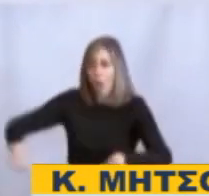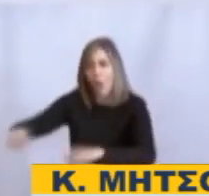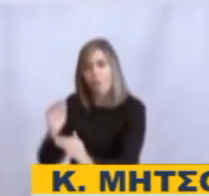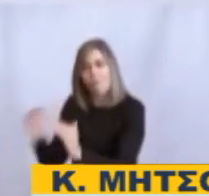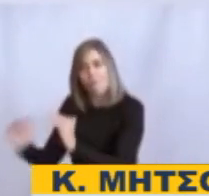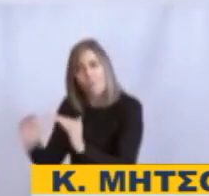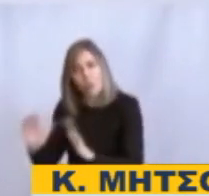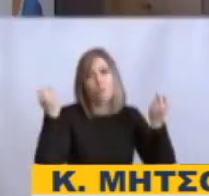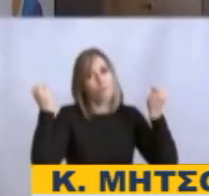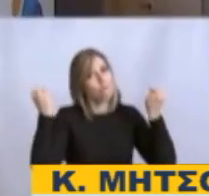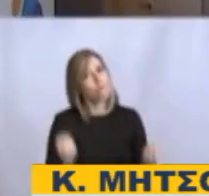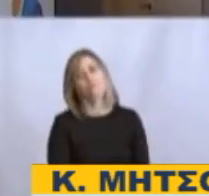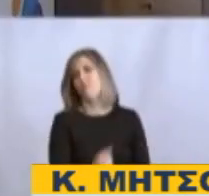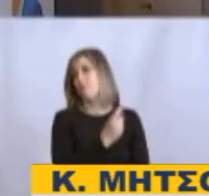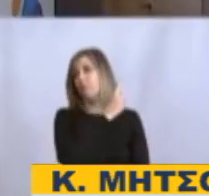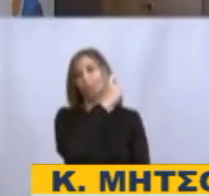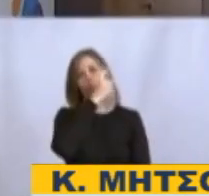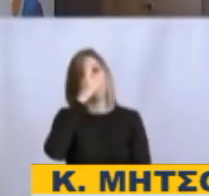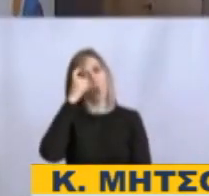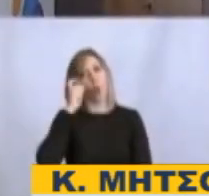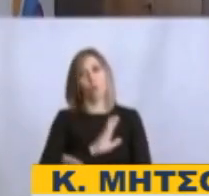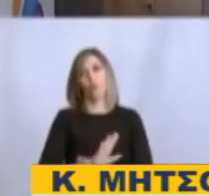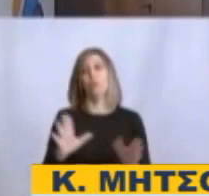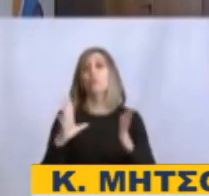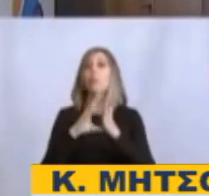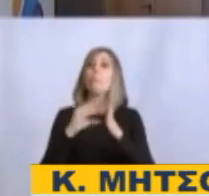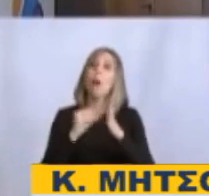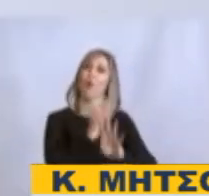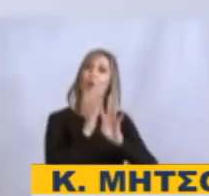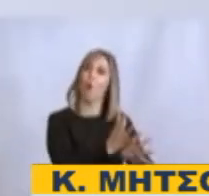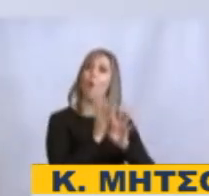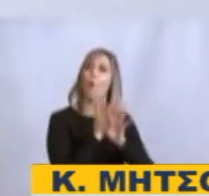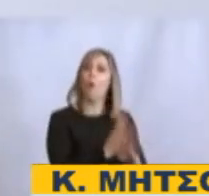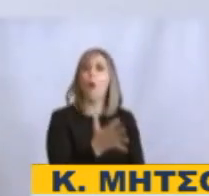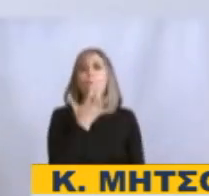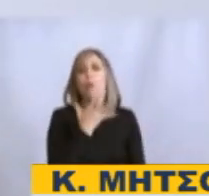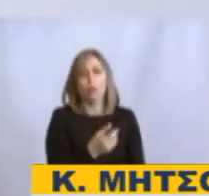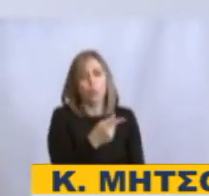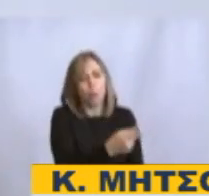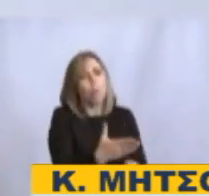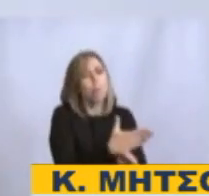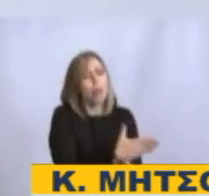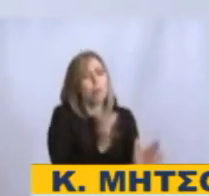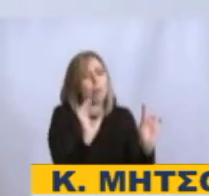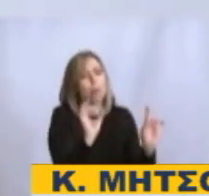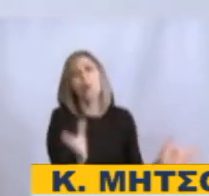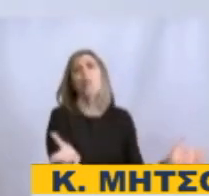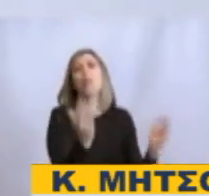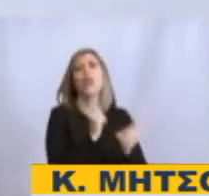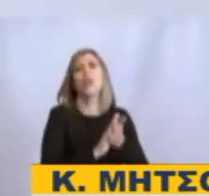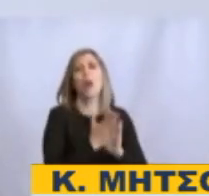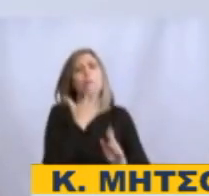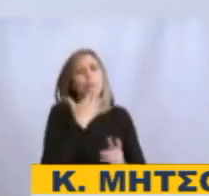οποία παραλάβαμε. Ο Πρωθυπουργός τόνισε ότι αναμένεται μια πολύ ουσιαστική αύξηση των συντάξεων η οποία θα ξεπερνά